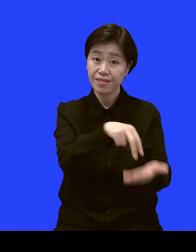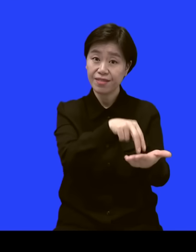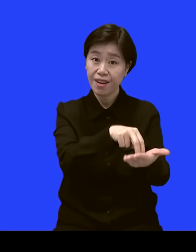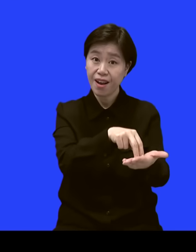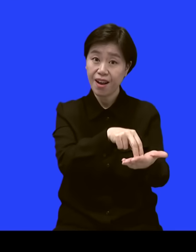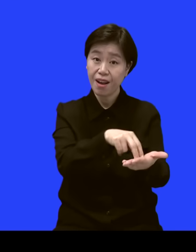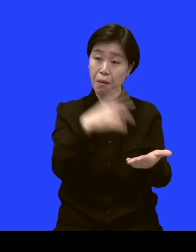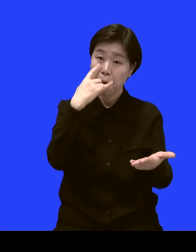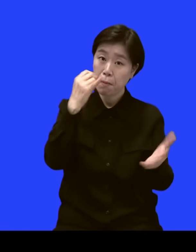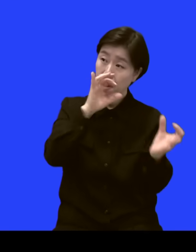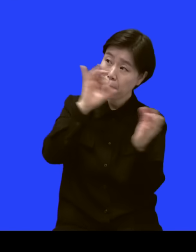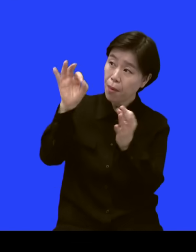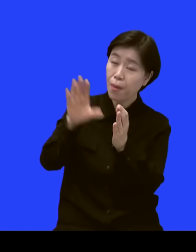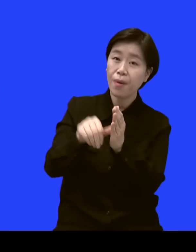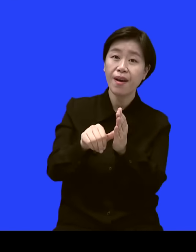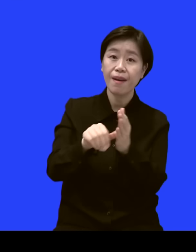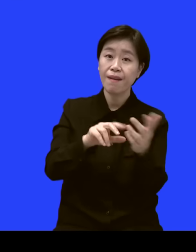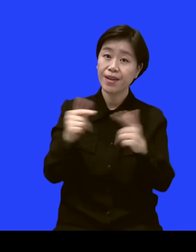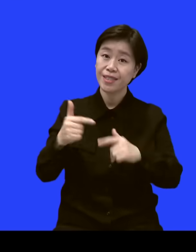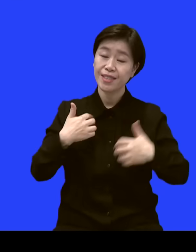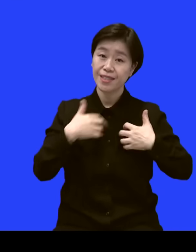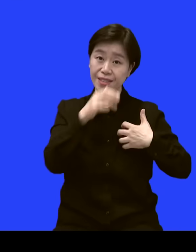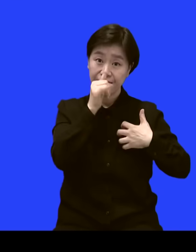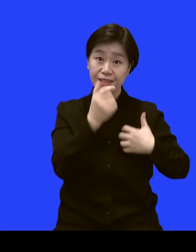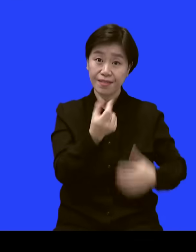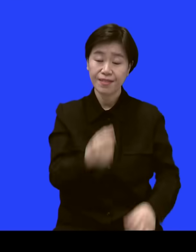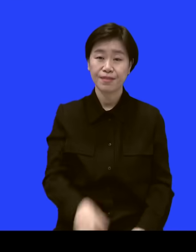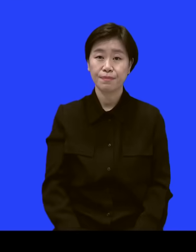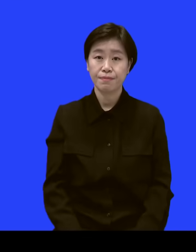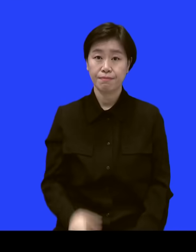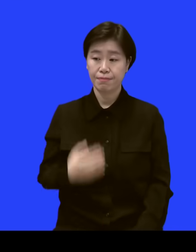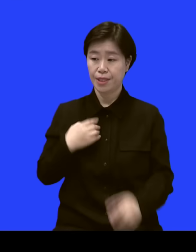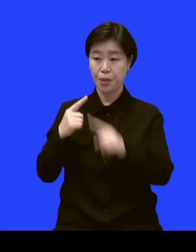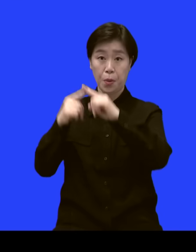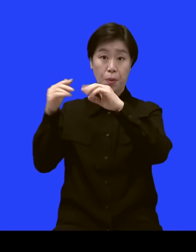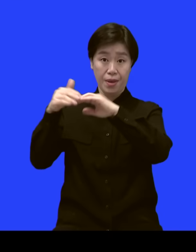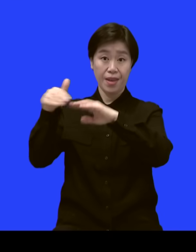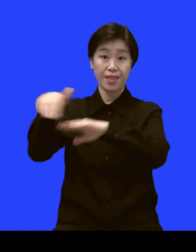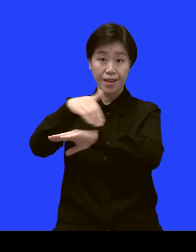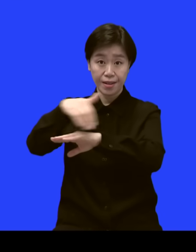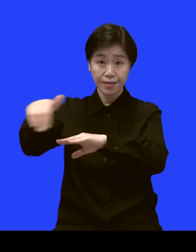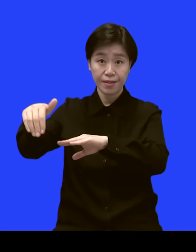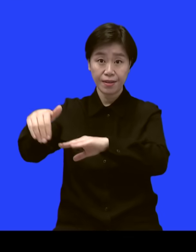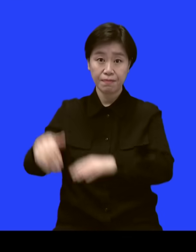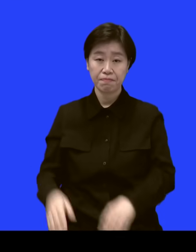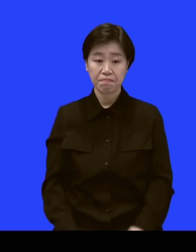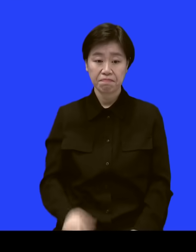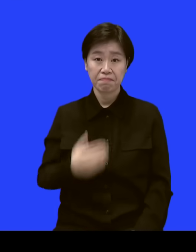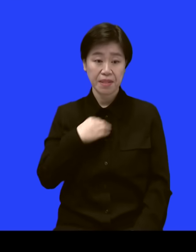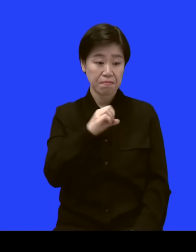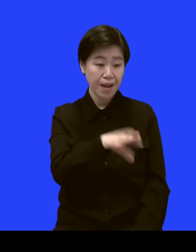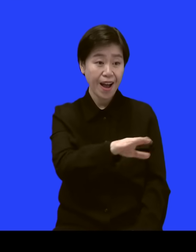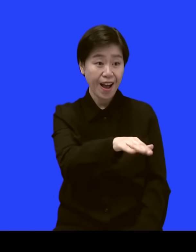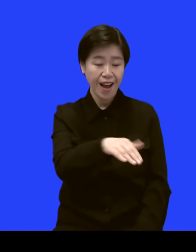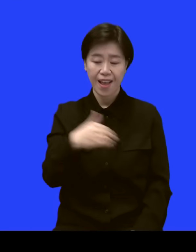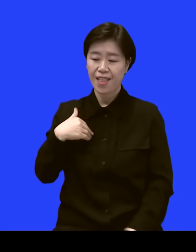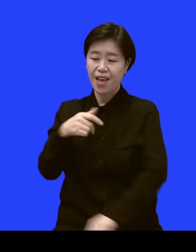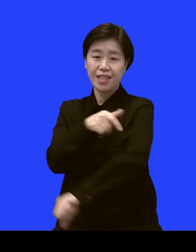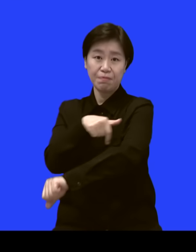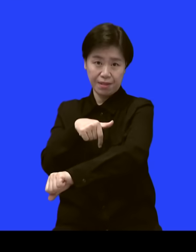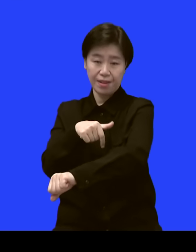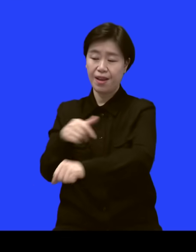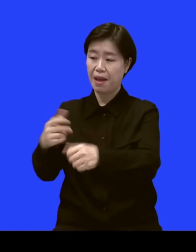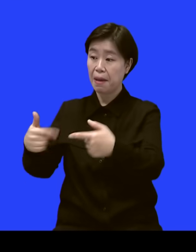아이들이 너무 좋아하죠. 아이들이 저한테 제가 이제 교회 다니기 시작하면서 하루는 엄마 이제 집사님들이랑 잠깐 뭐